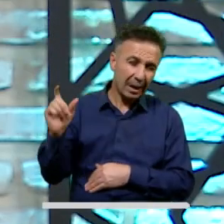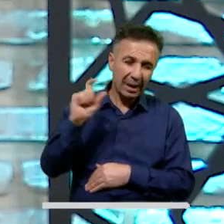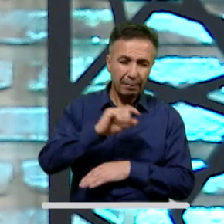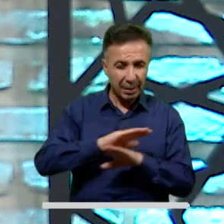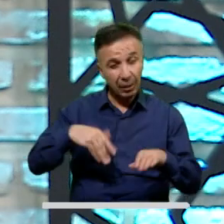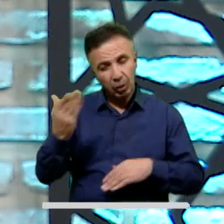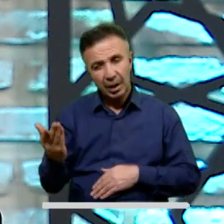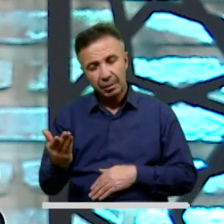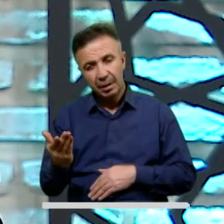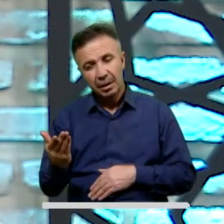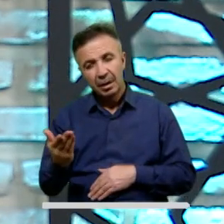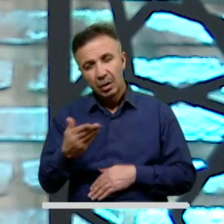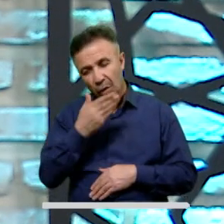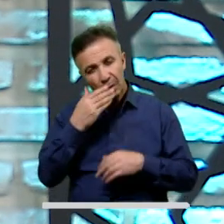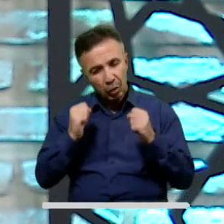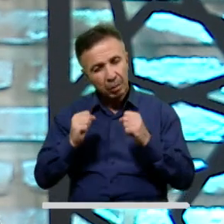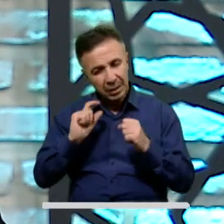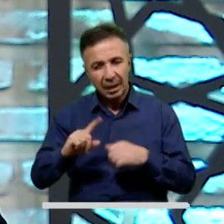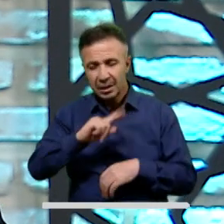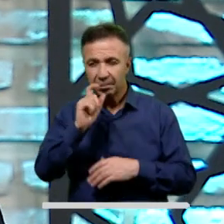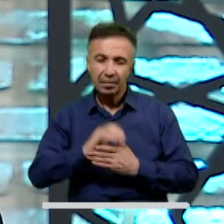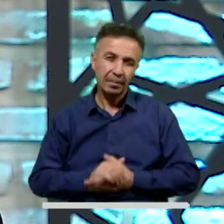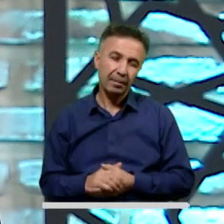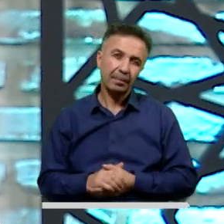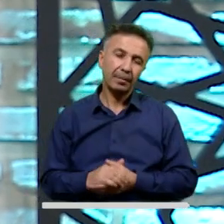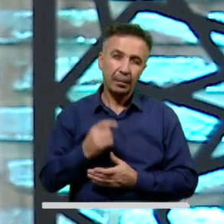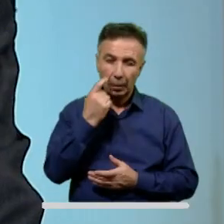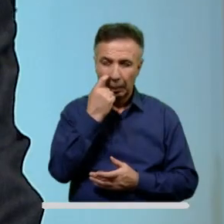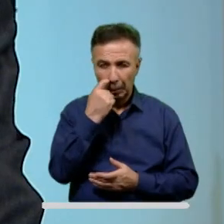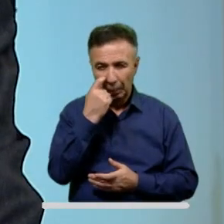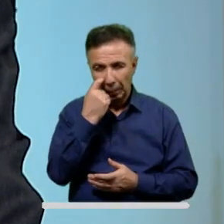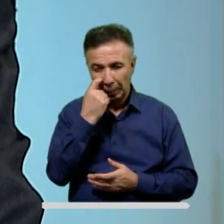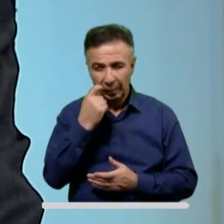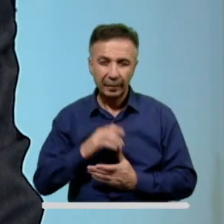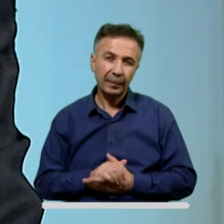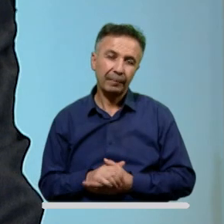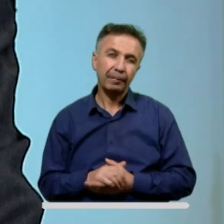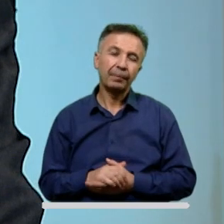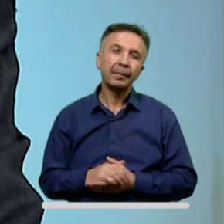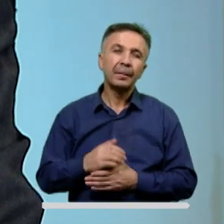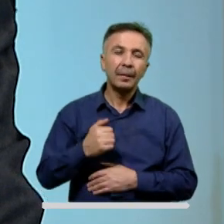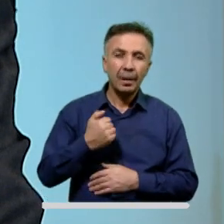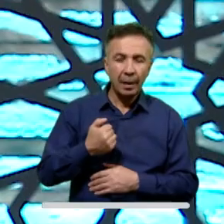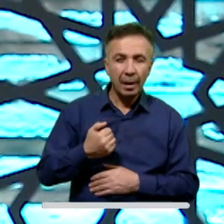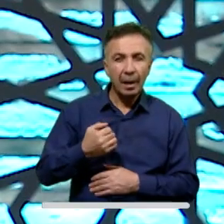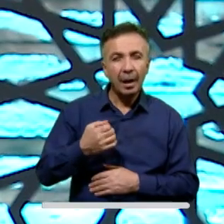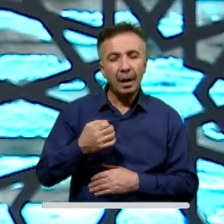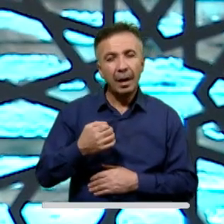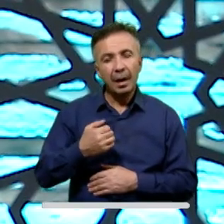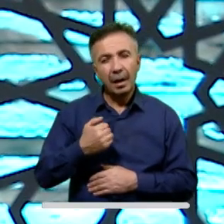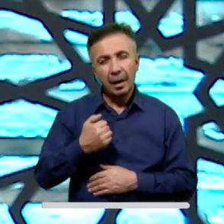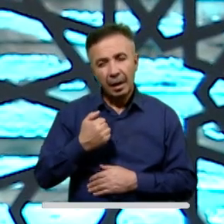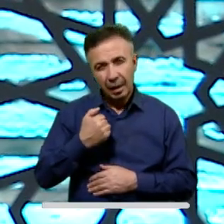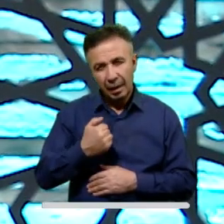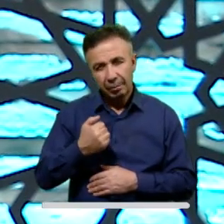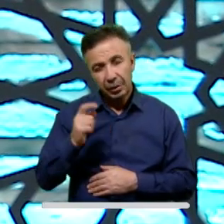Hayırlı akşamlarınız olsun efendim. Allah'a emanet olun. Karıştırılan nokta sürekli burası oluyor. 61 günü bir bütün olarak